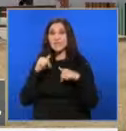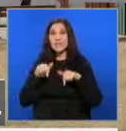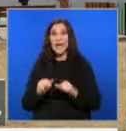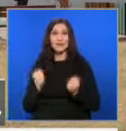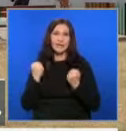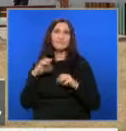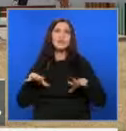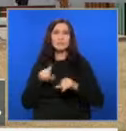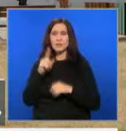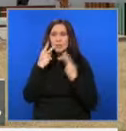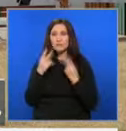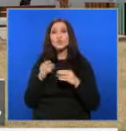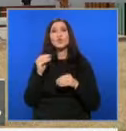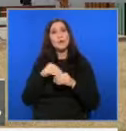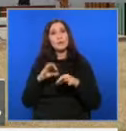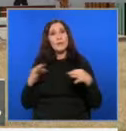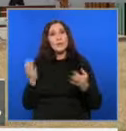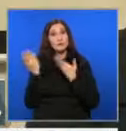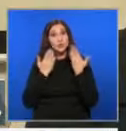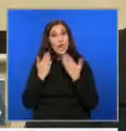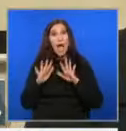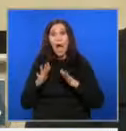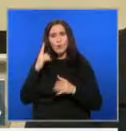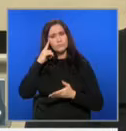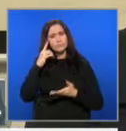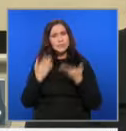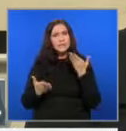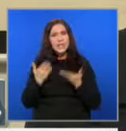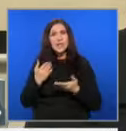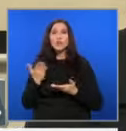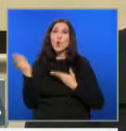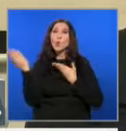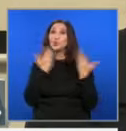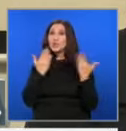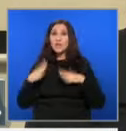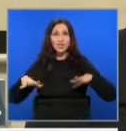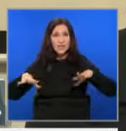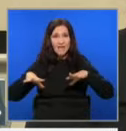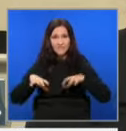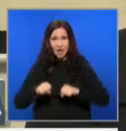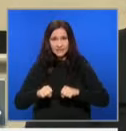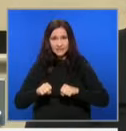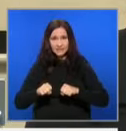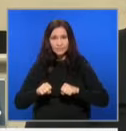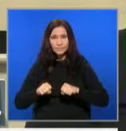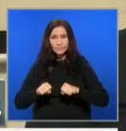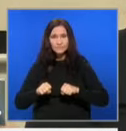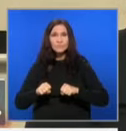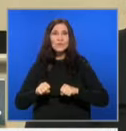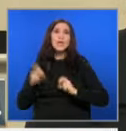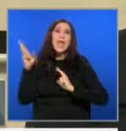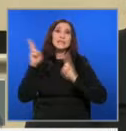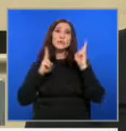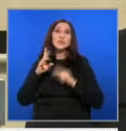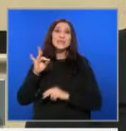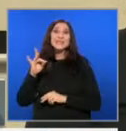предвиждат допълнителни мерки в училищата. Ако преценят училищните власти и съгласувано с